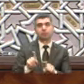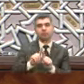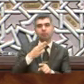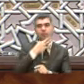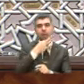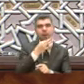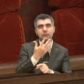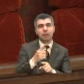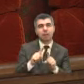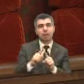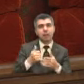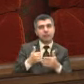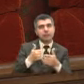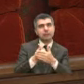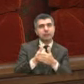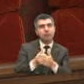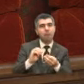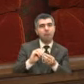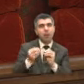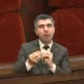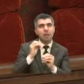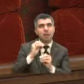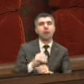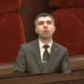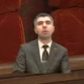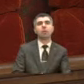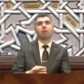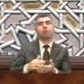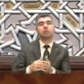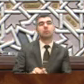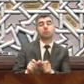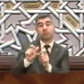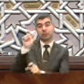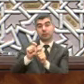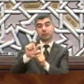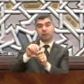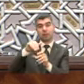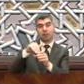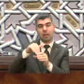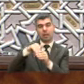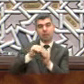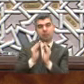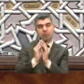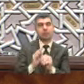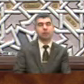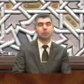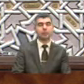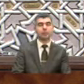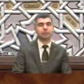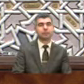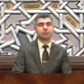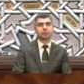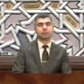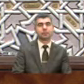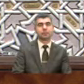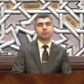المتعلقة بحوادث الشغل للسيدات والسادة النواب المحترمين من فريق العدالة والتنمية. كلمة لأحد السادة النواب، تفضلوا السيد